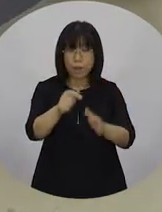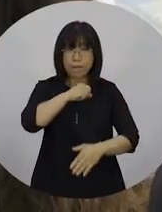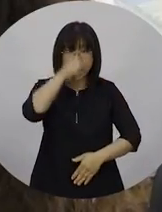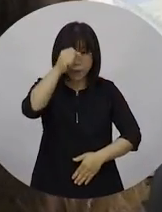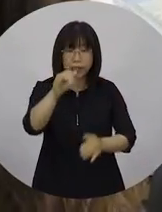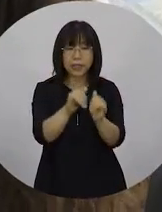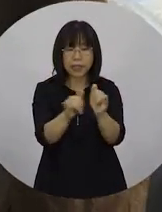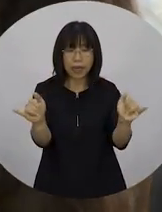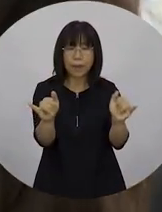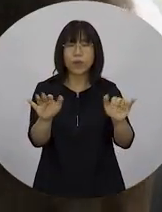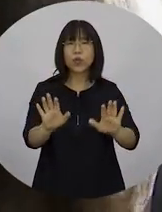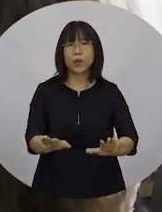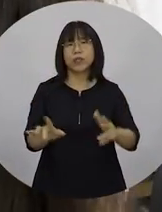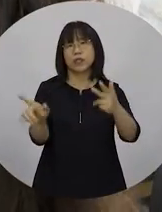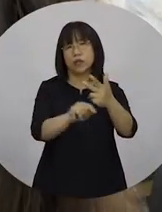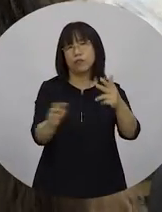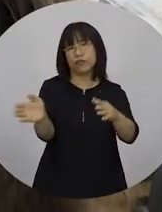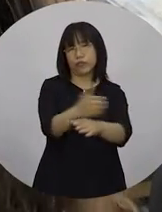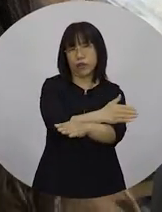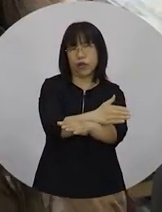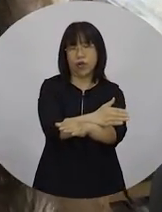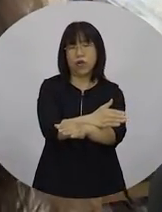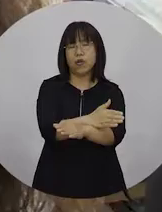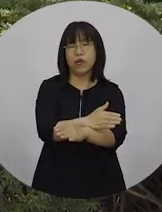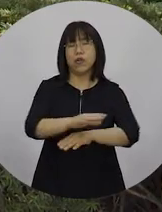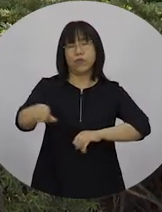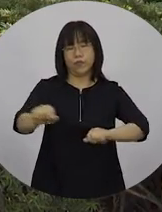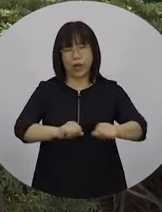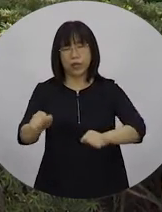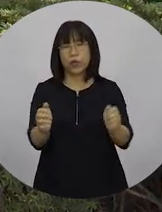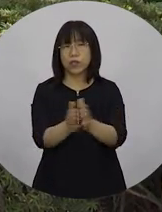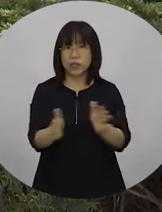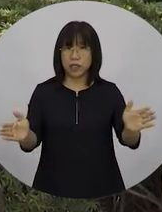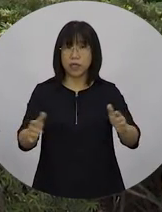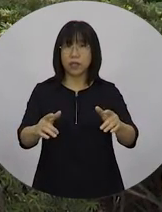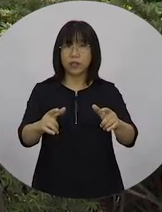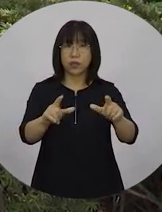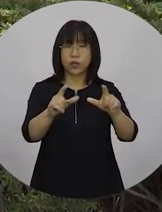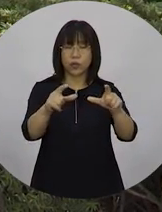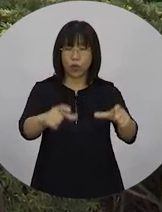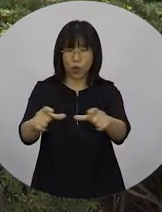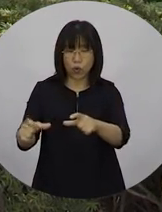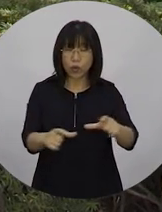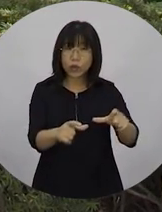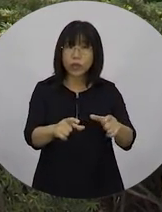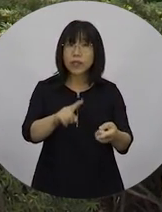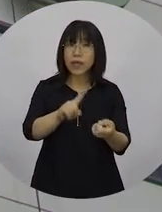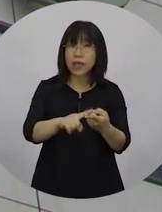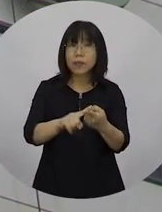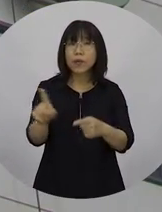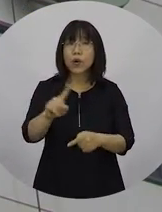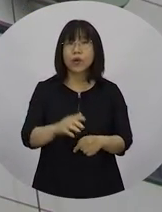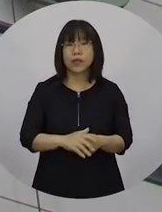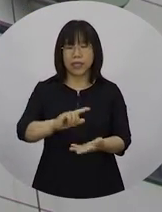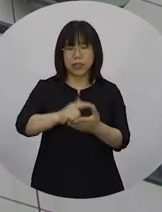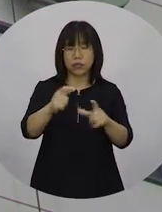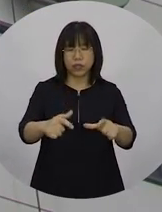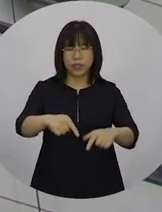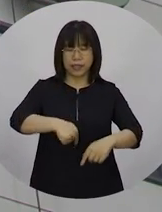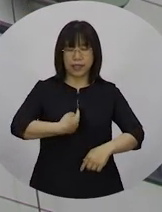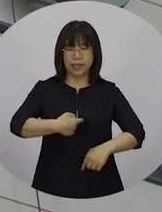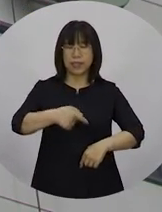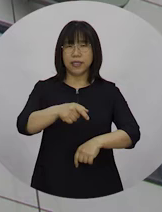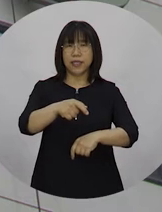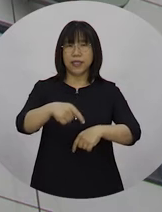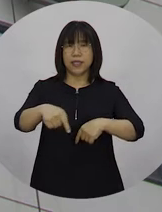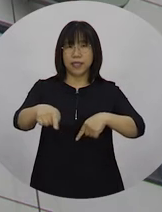선정된 모임은 오는 7월부터 본격적인 활동을 시작하게 됩니다. 동단위 주민모임 형성 사업에 대한 자세한 사항은